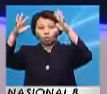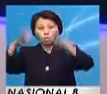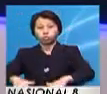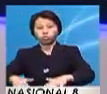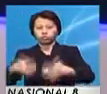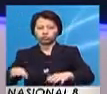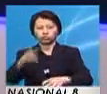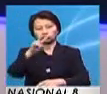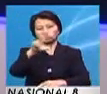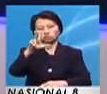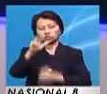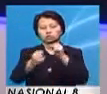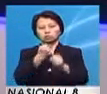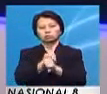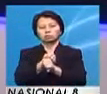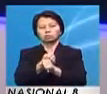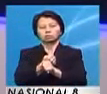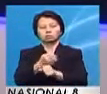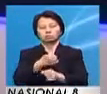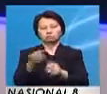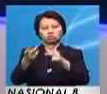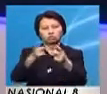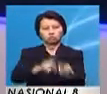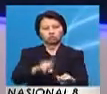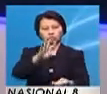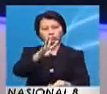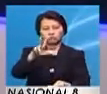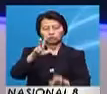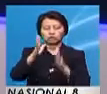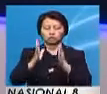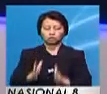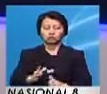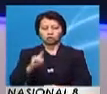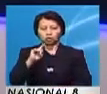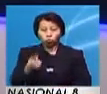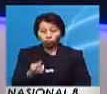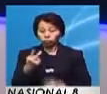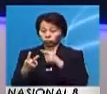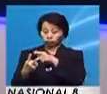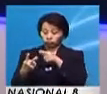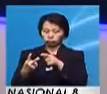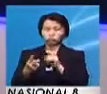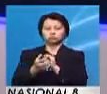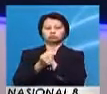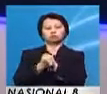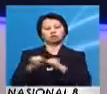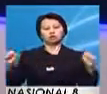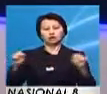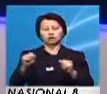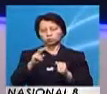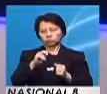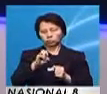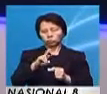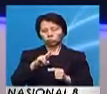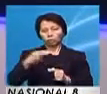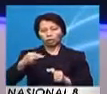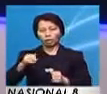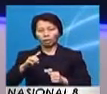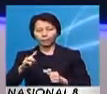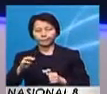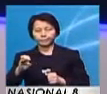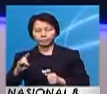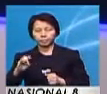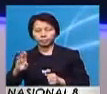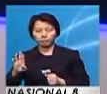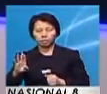Tower telah 23 tahun berlalu yang mengorbankan 43 nyawa. Hanya dua nyawa yang terselamat iaitu Nur Hamidah Najib